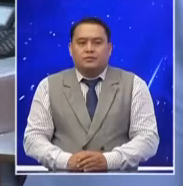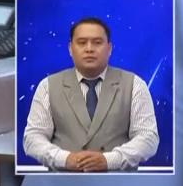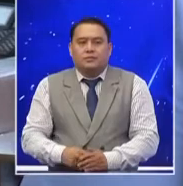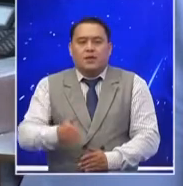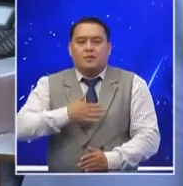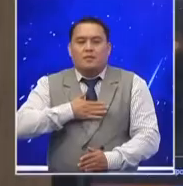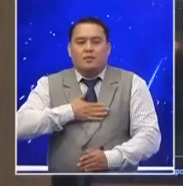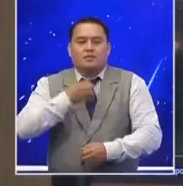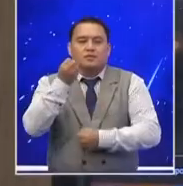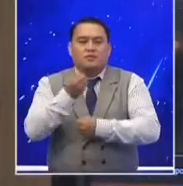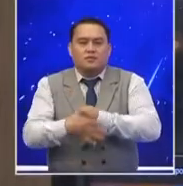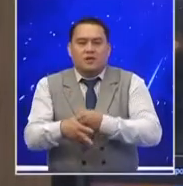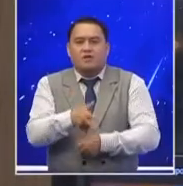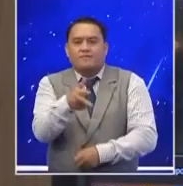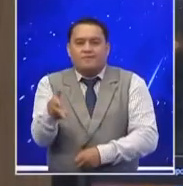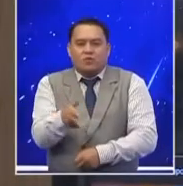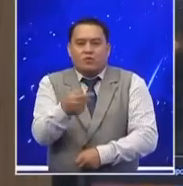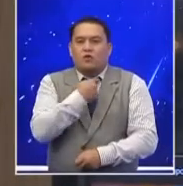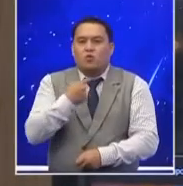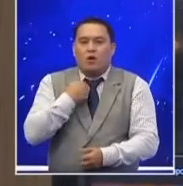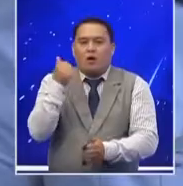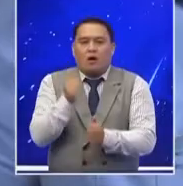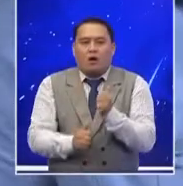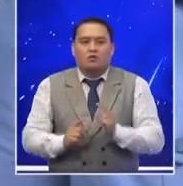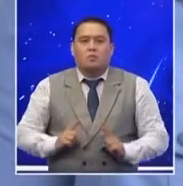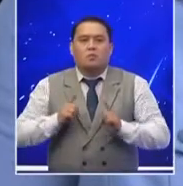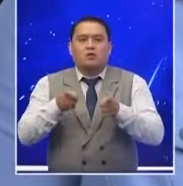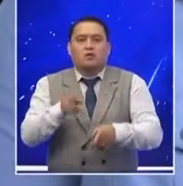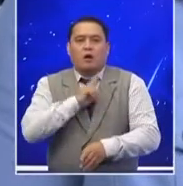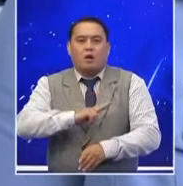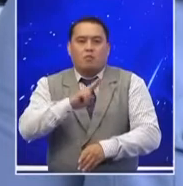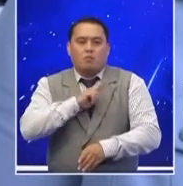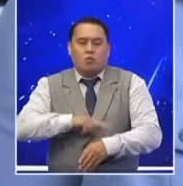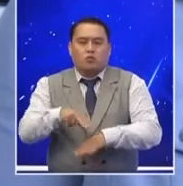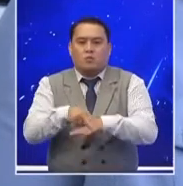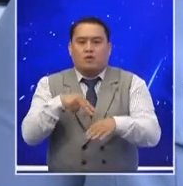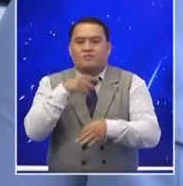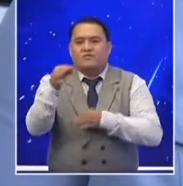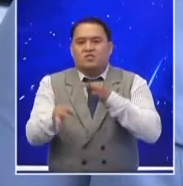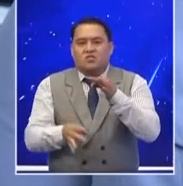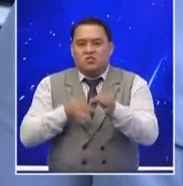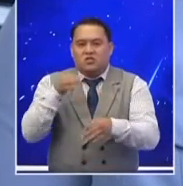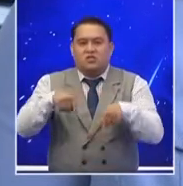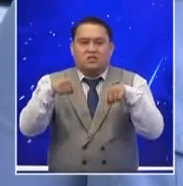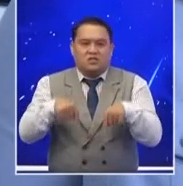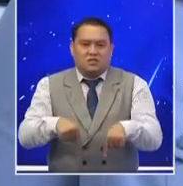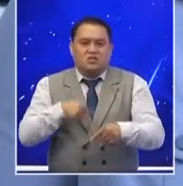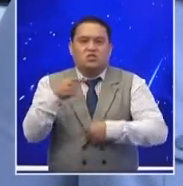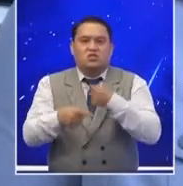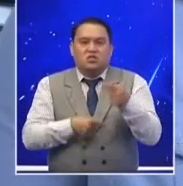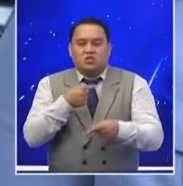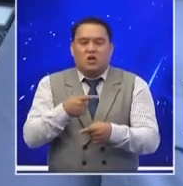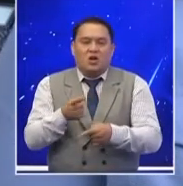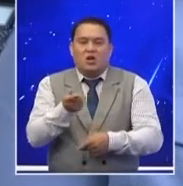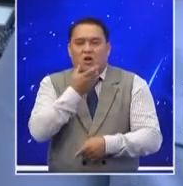В центре видеонаблюдения Талдыкургана каждый день приступают к работе инспекторы, которые в течение суток находятся здесь. Через рацию они